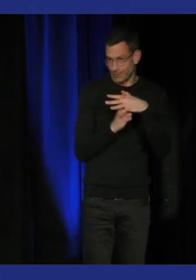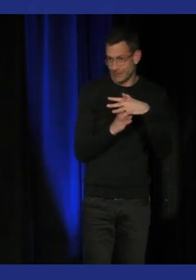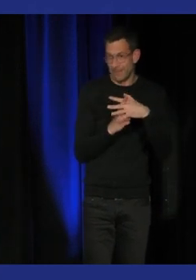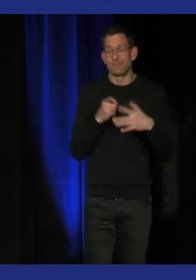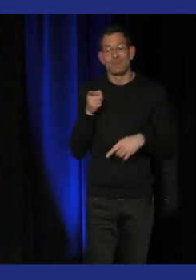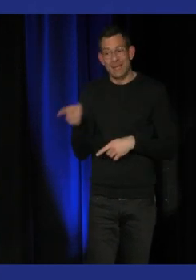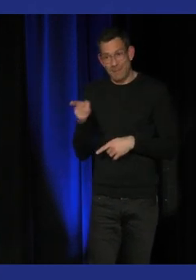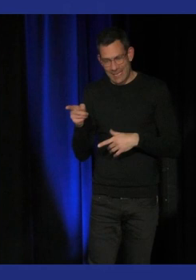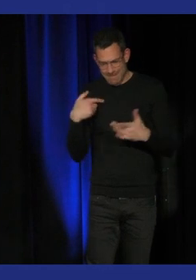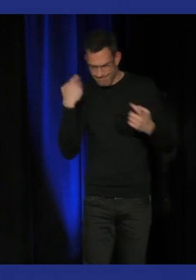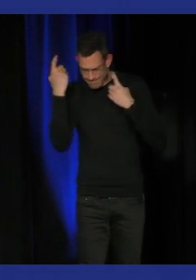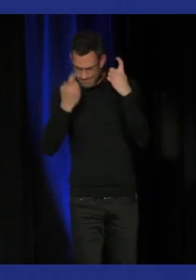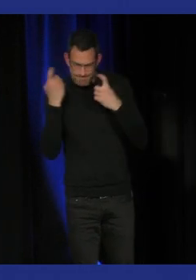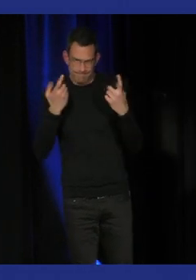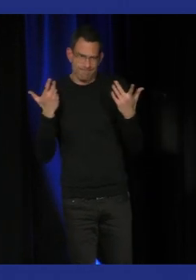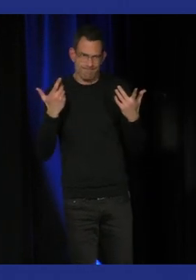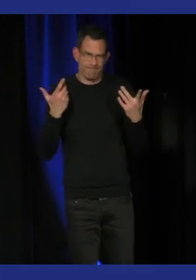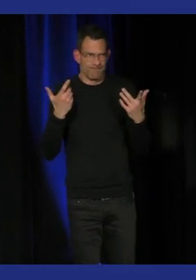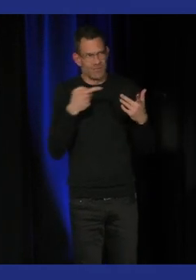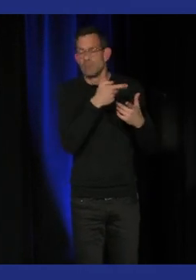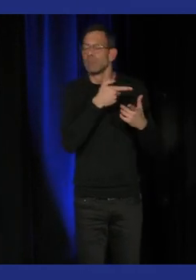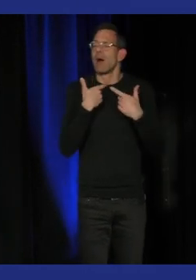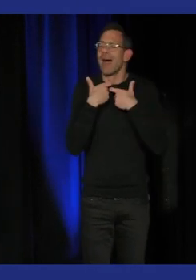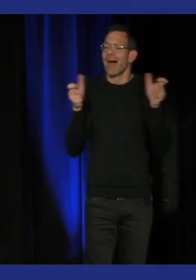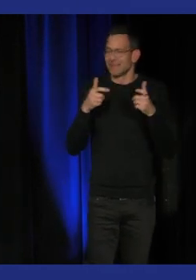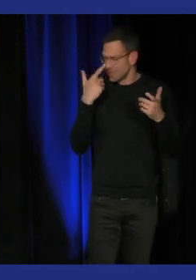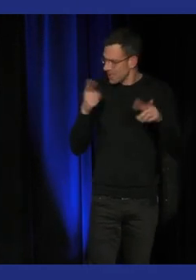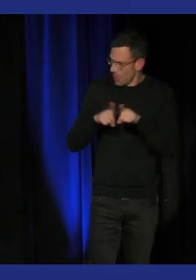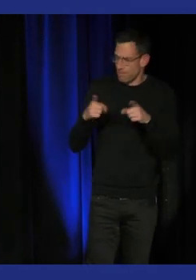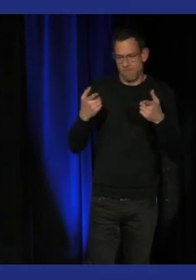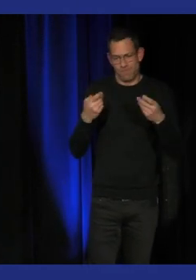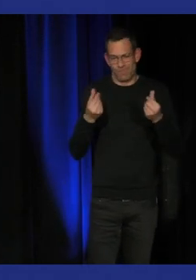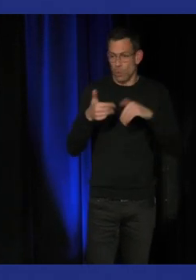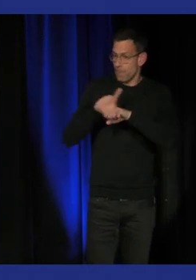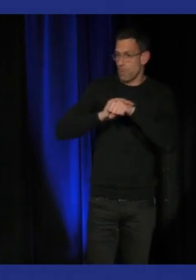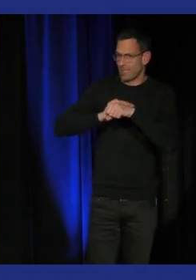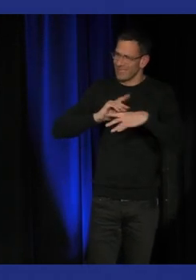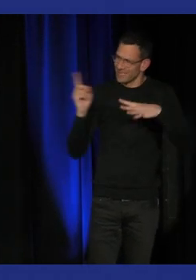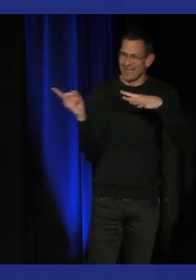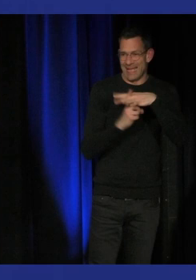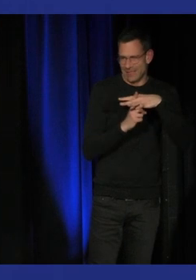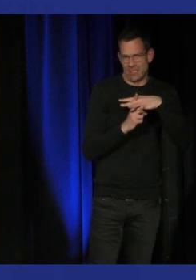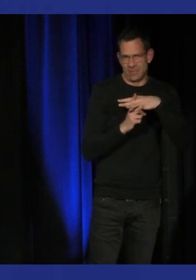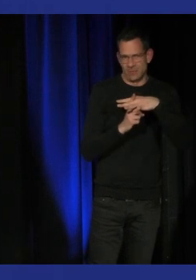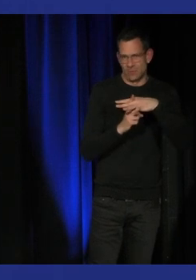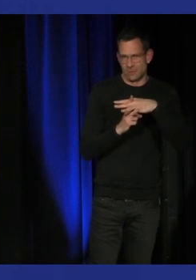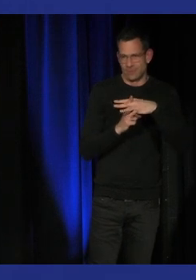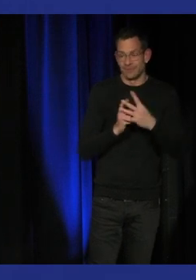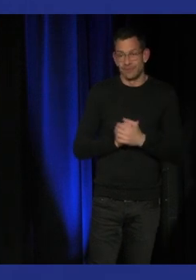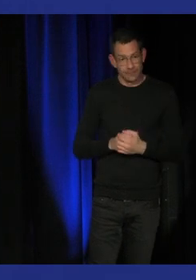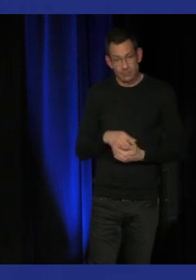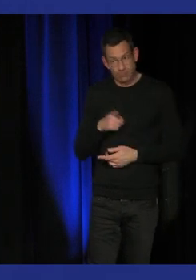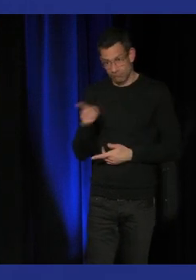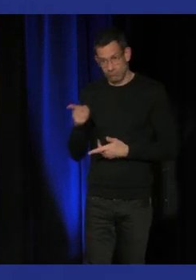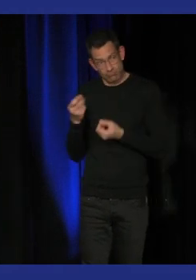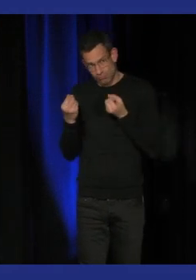la politique d'intégration des personnes handicapées au sein de la société. Donc, ils ont vraiment créé